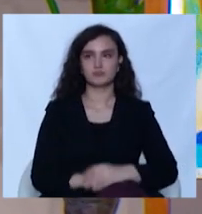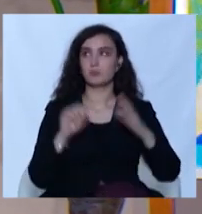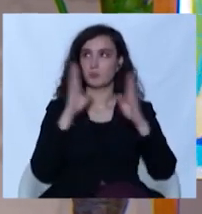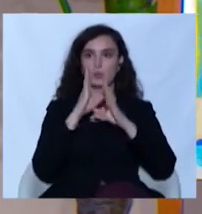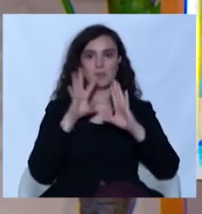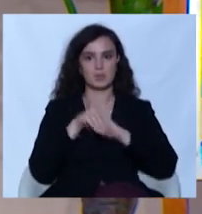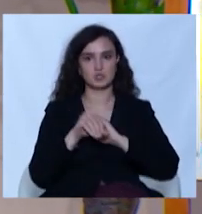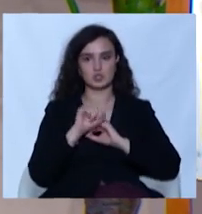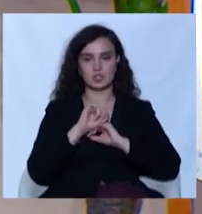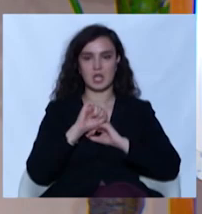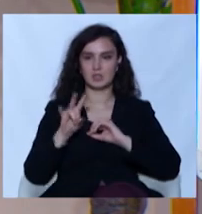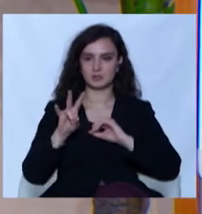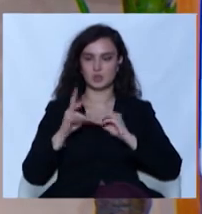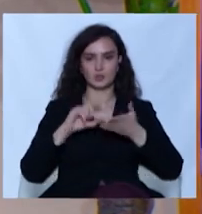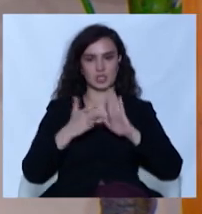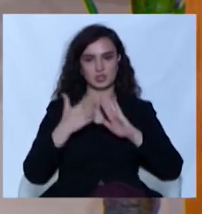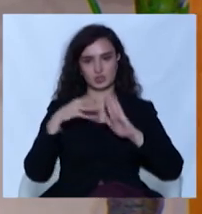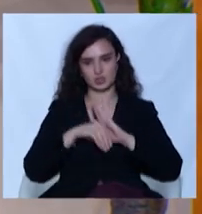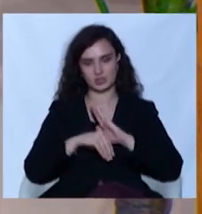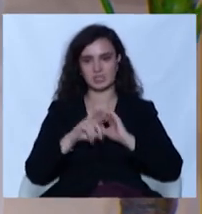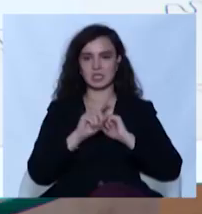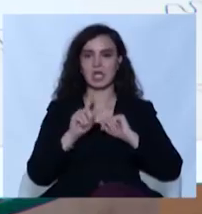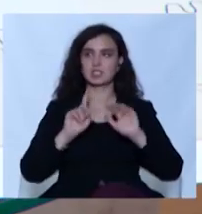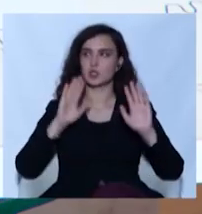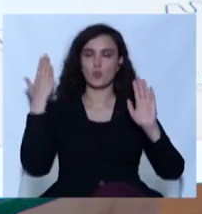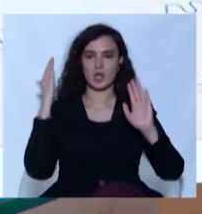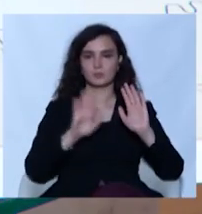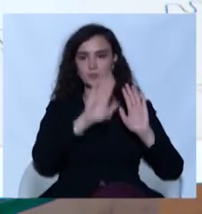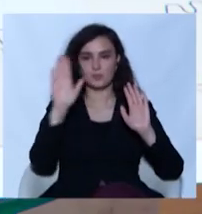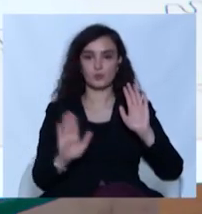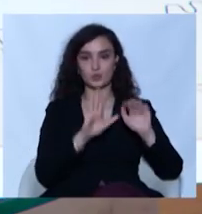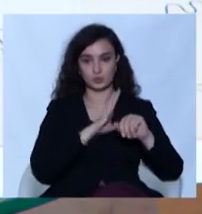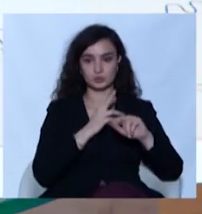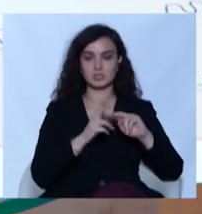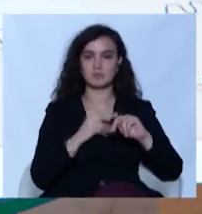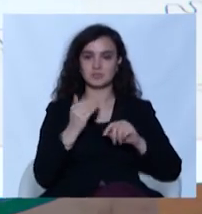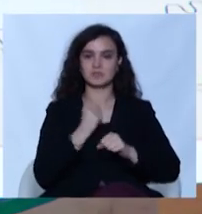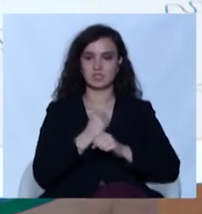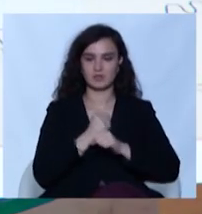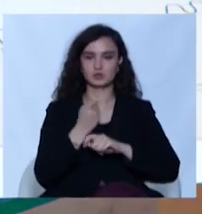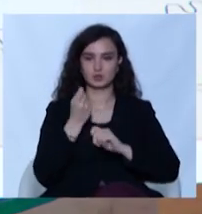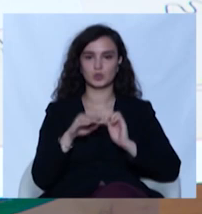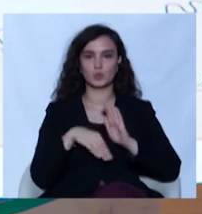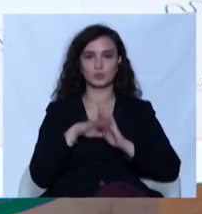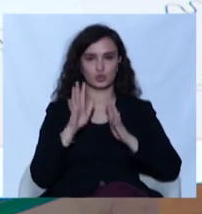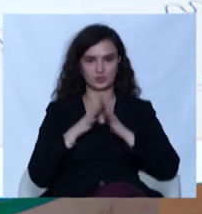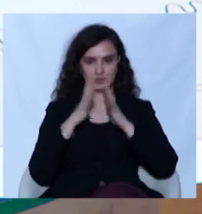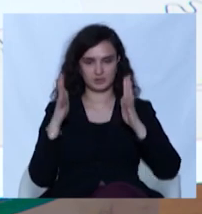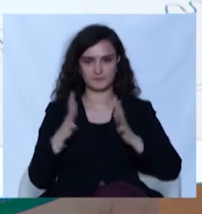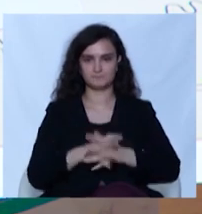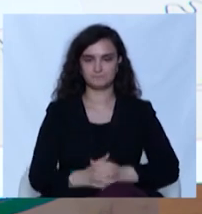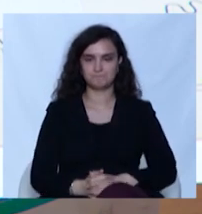ბუნებაში, ან ინტერიერში, ანუ ოთახში, ან უკან რაღაც ფონი ქონდეს. ამისთვის გავაკეთოთ ცოტა უფრო დიდი.